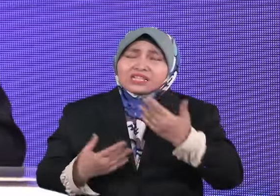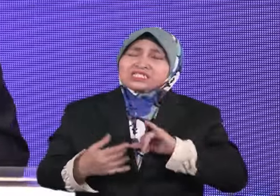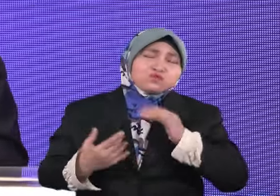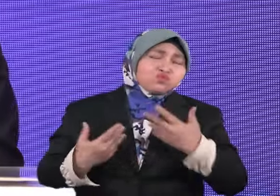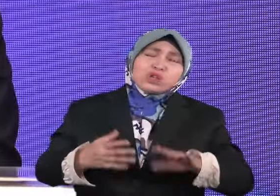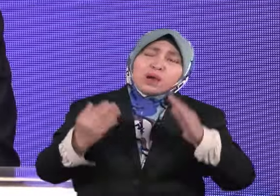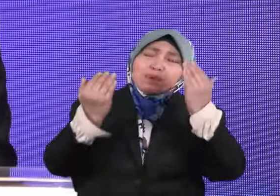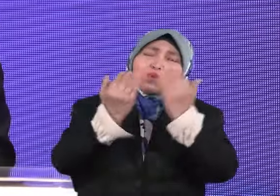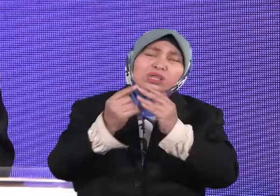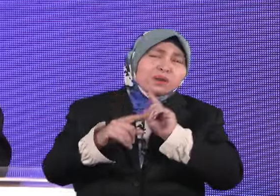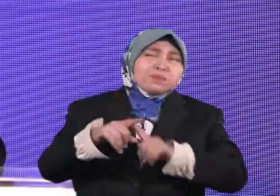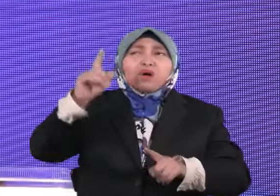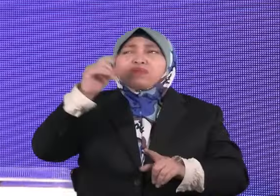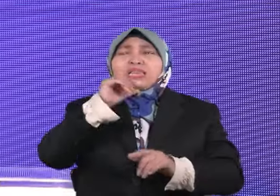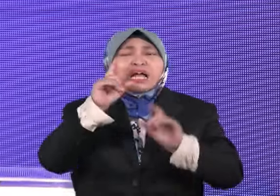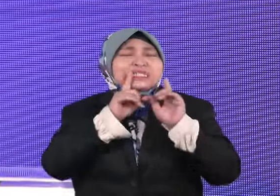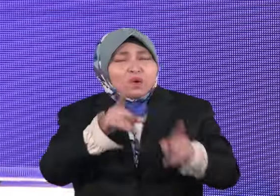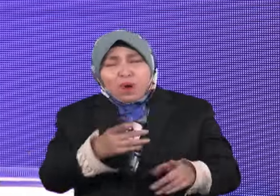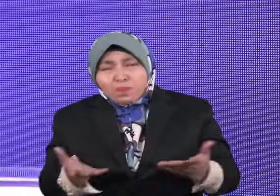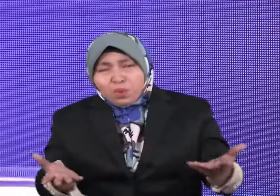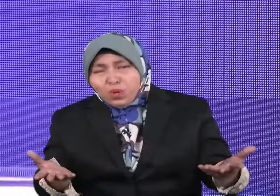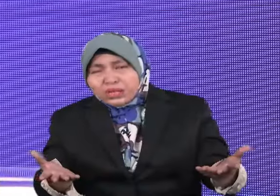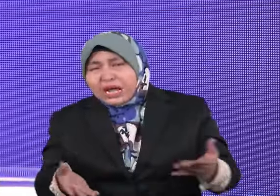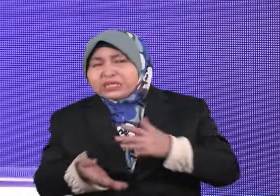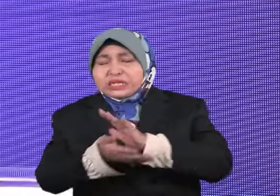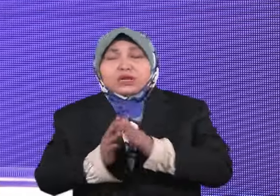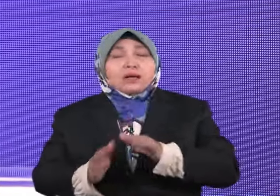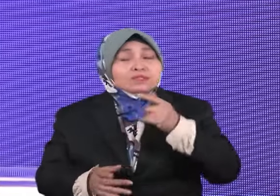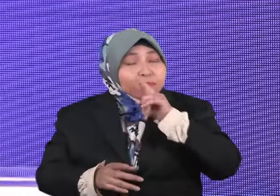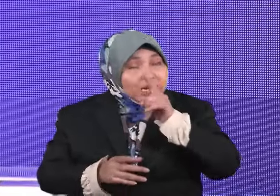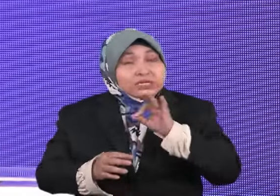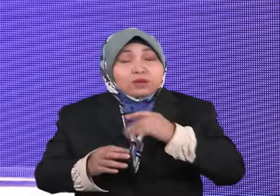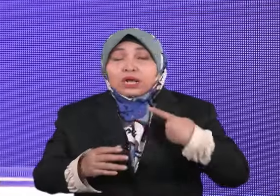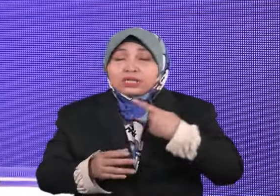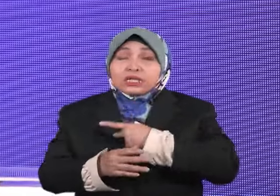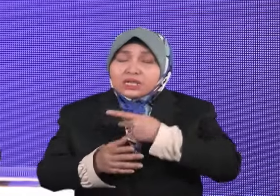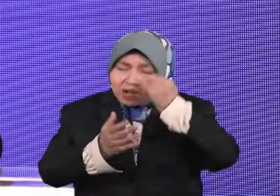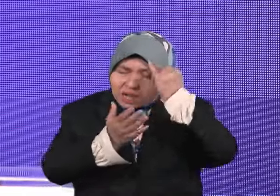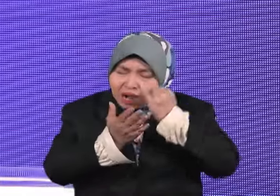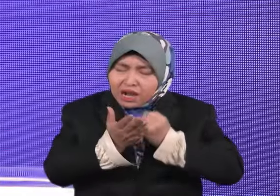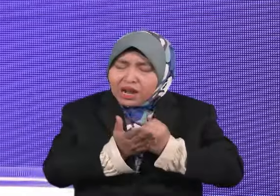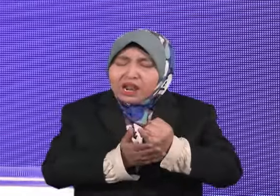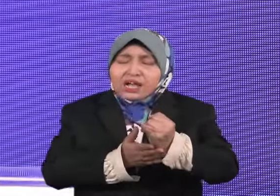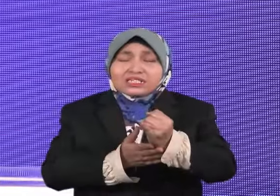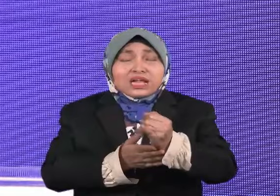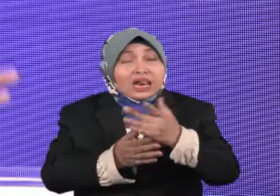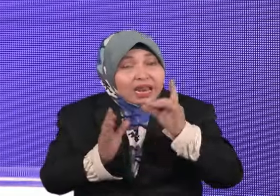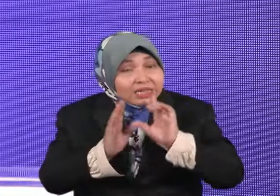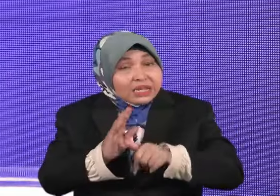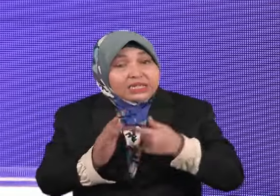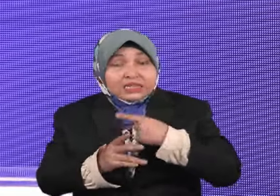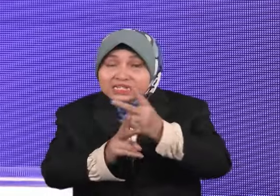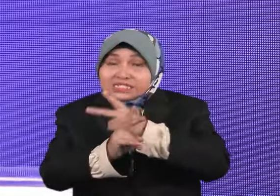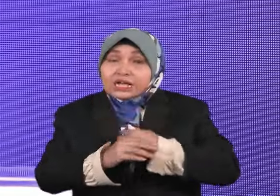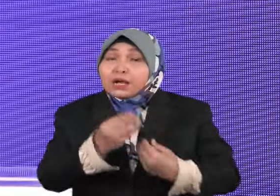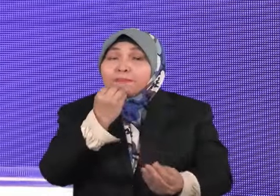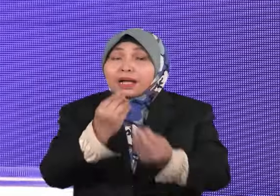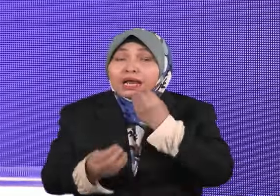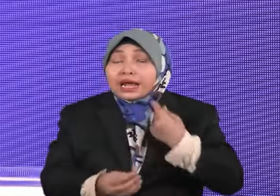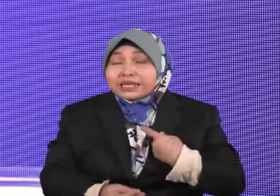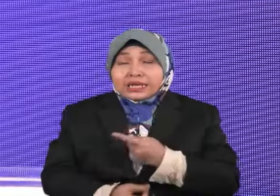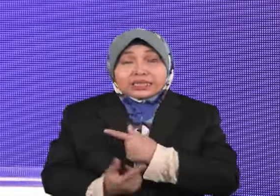tapi macam Allah tak jawab pun. Ha, kan? Sebenarnya kalau kita doa dengan penuh keikhlasan dan kemudian kita jaga makanan kita